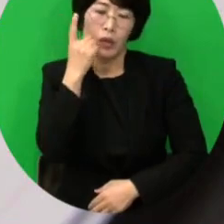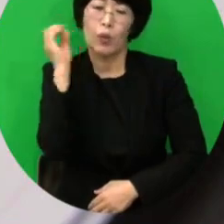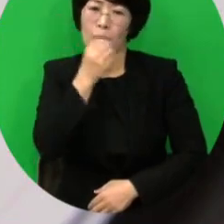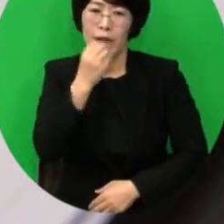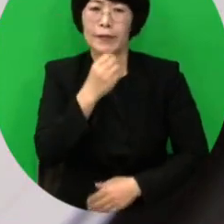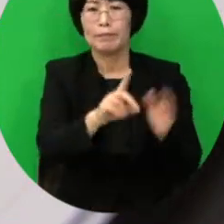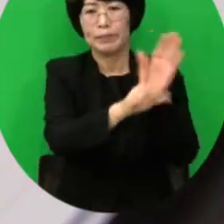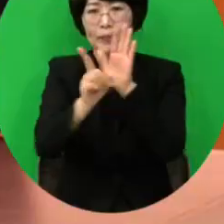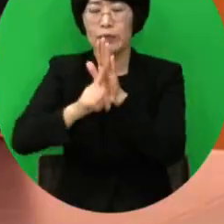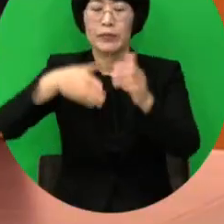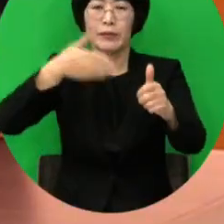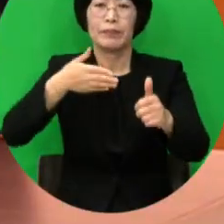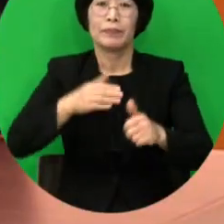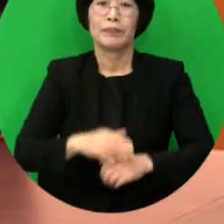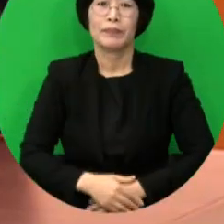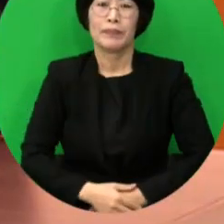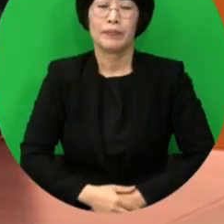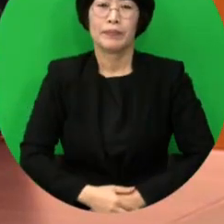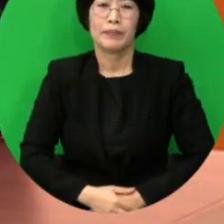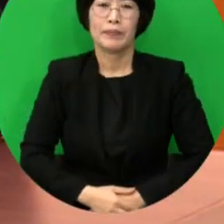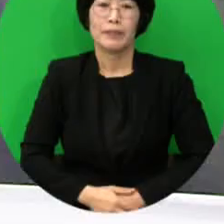등을 요구했습니다.